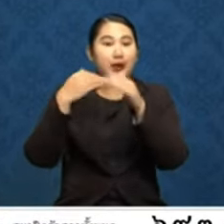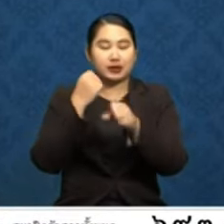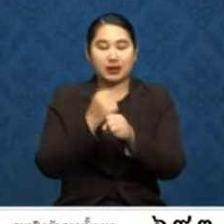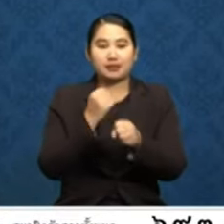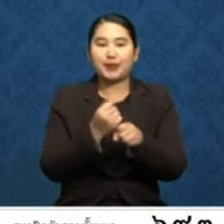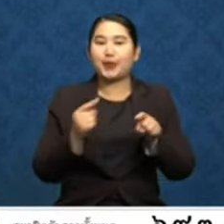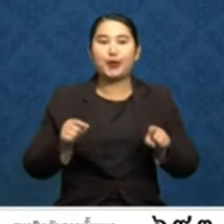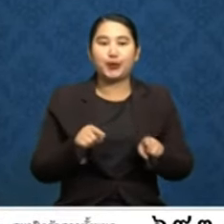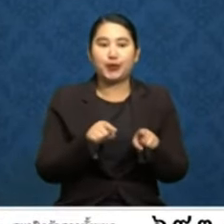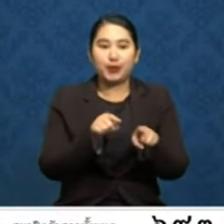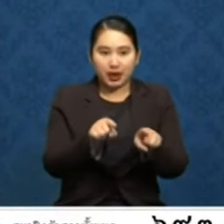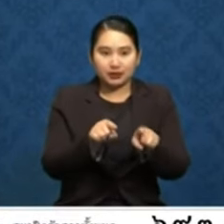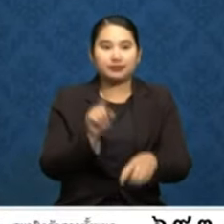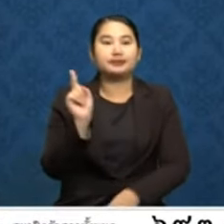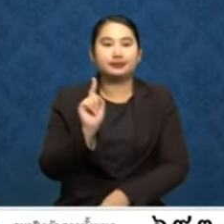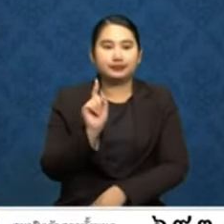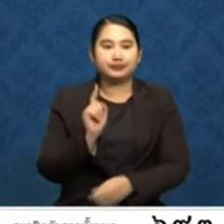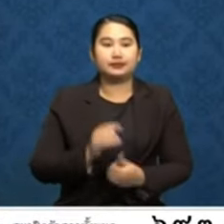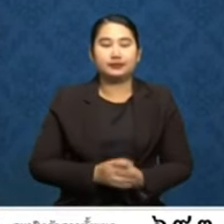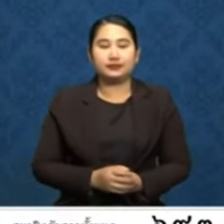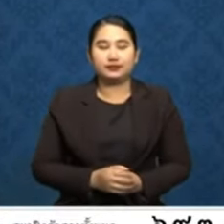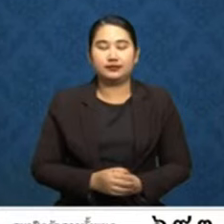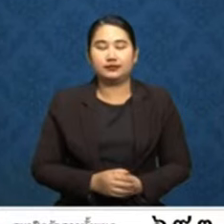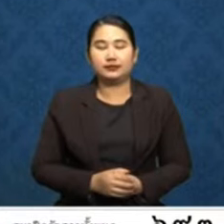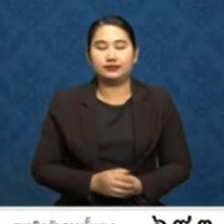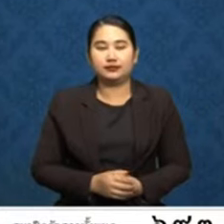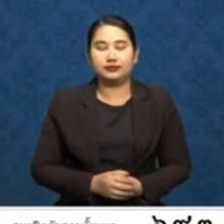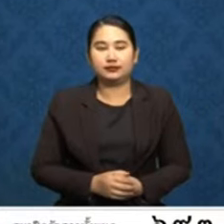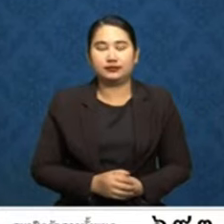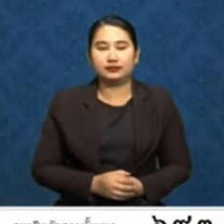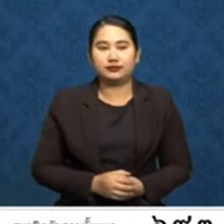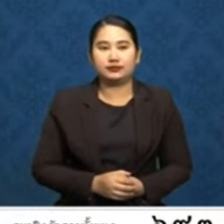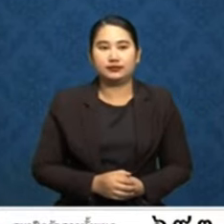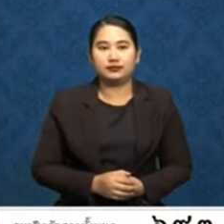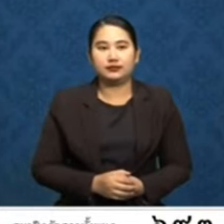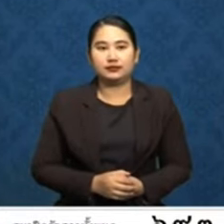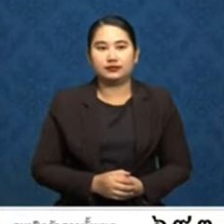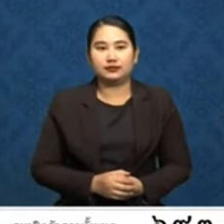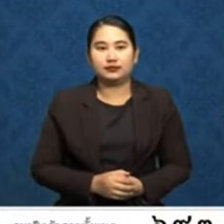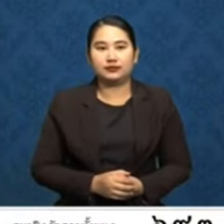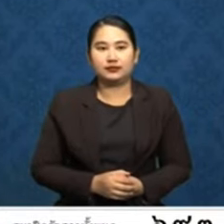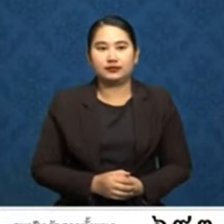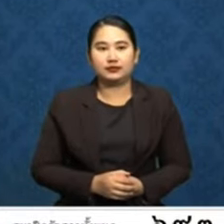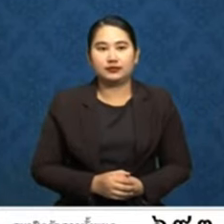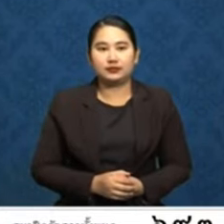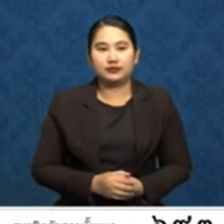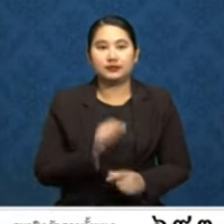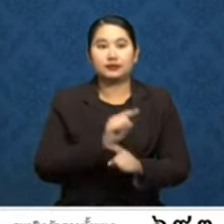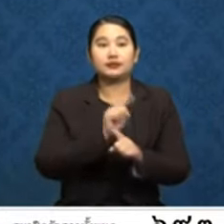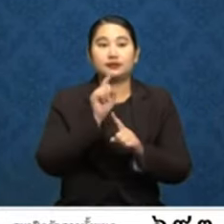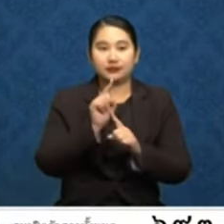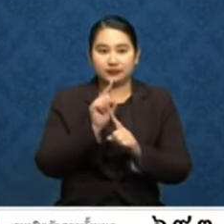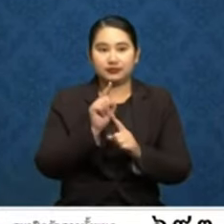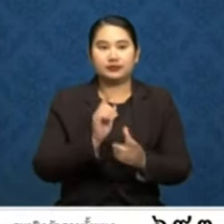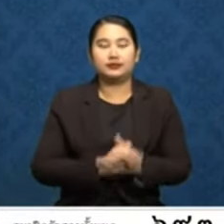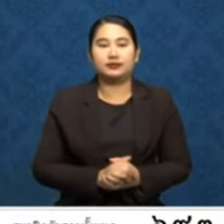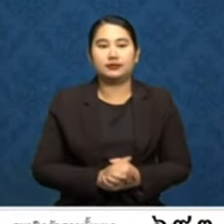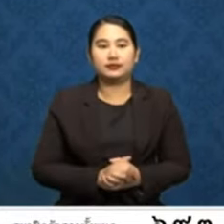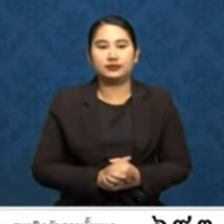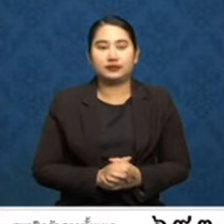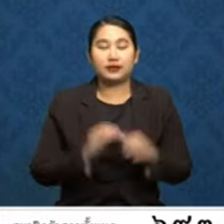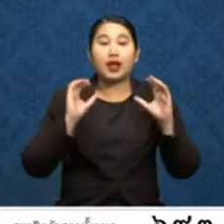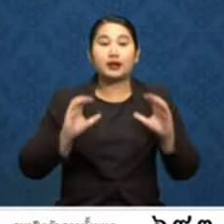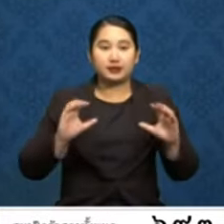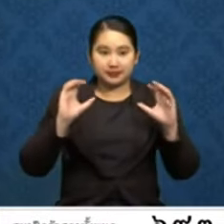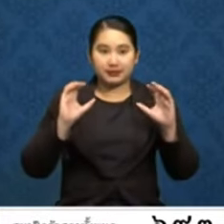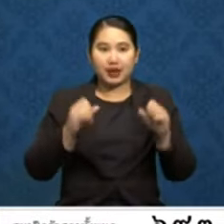ประเทศดังนี้ 1รัฐบา